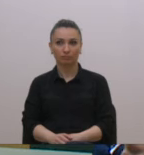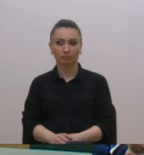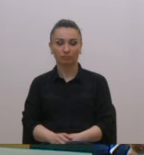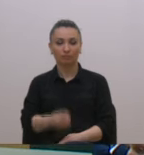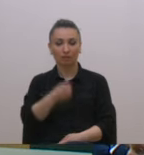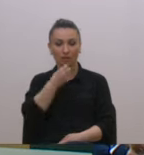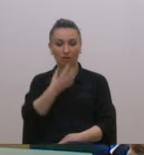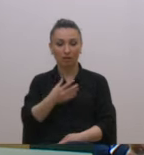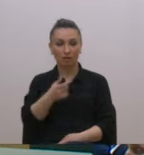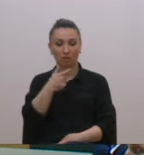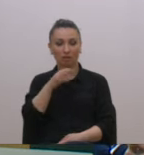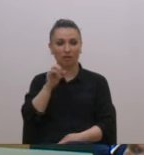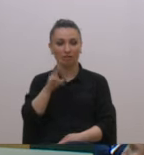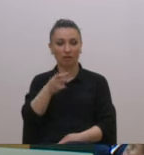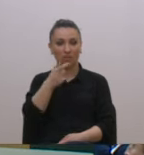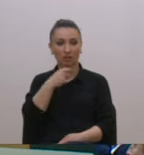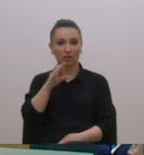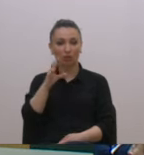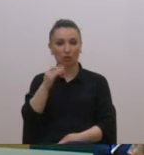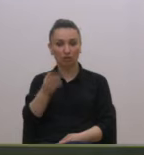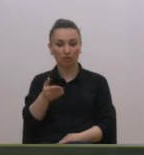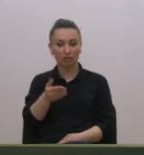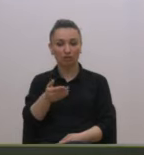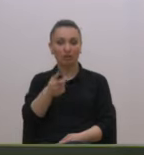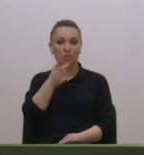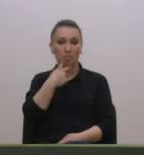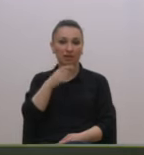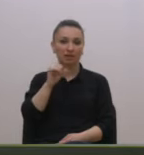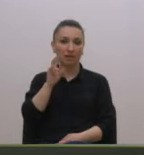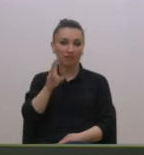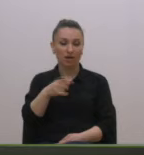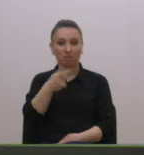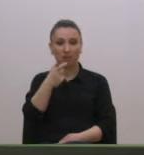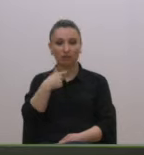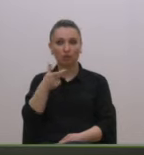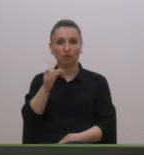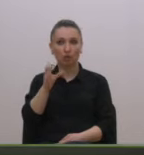კარგი, ბატონო ლევან, ბატონო გიორგი, ბატონო ლევან, ბატონო გიორგი.